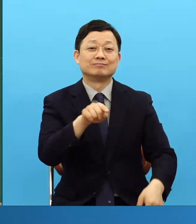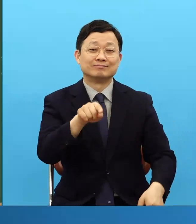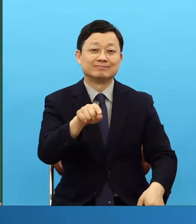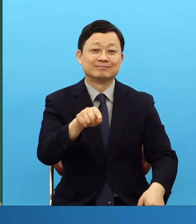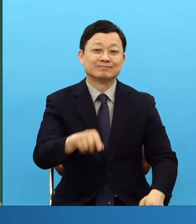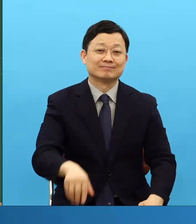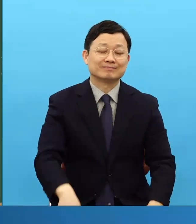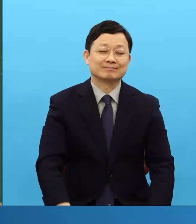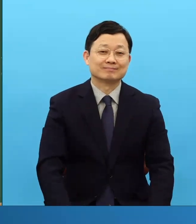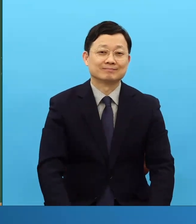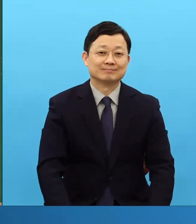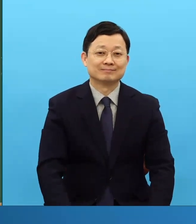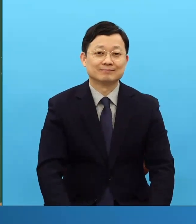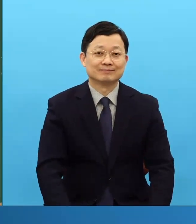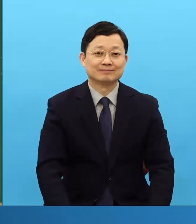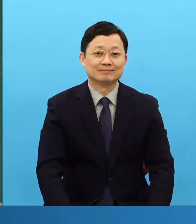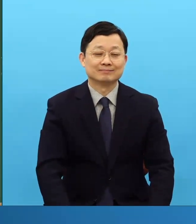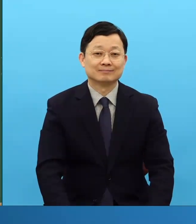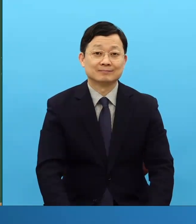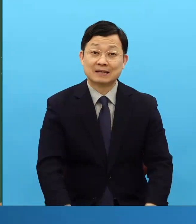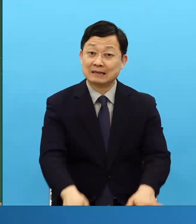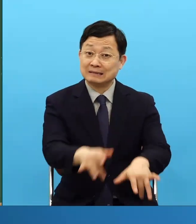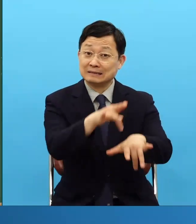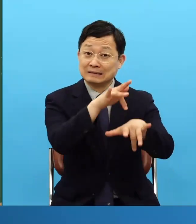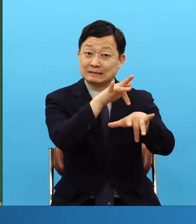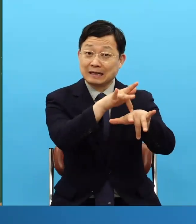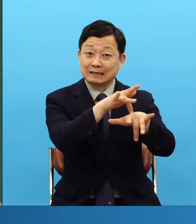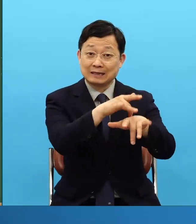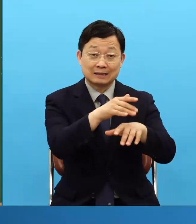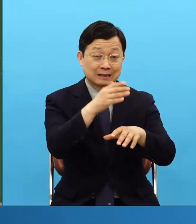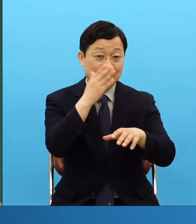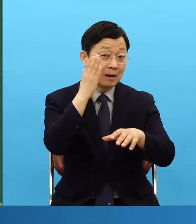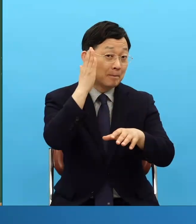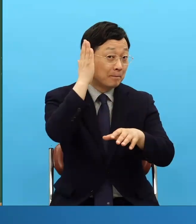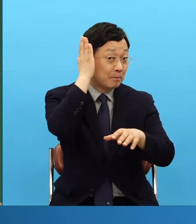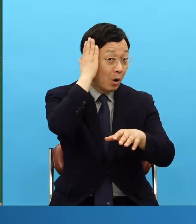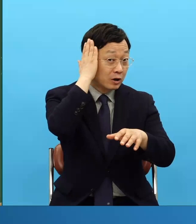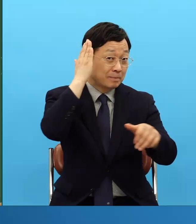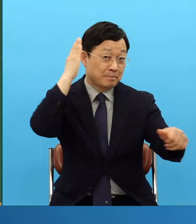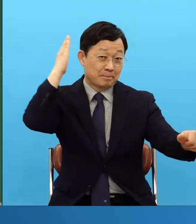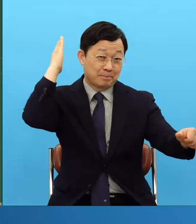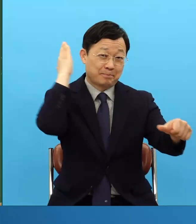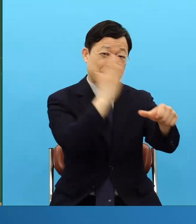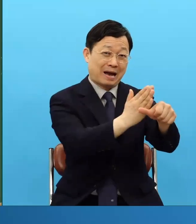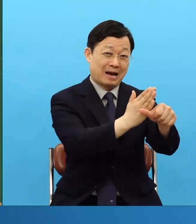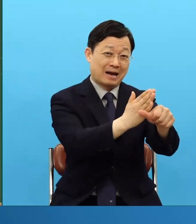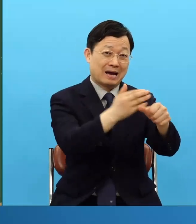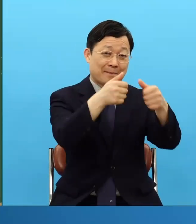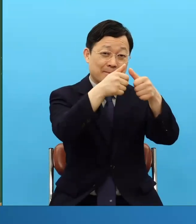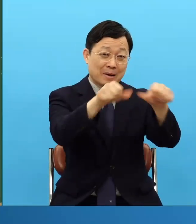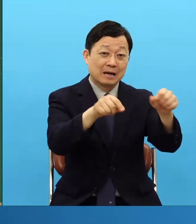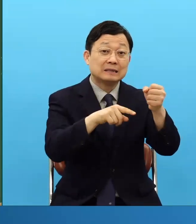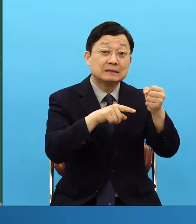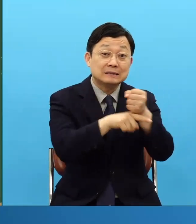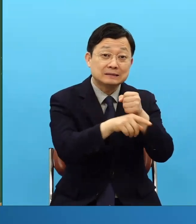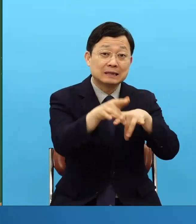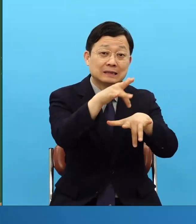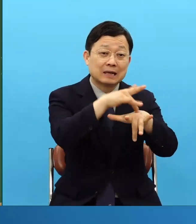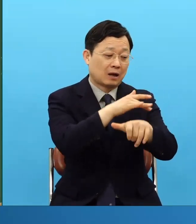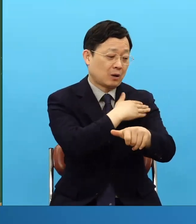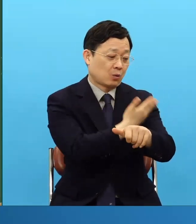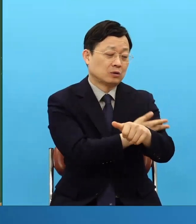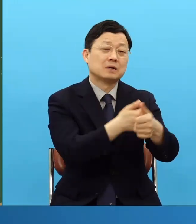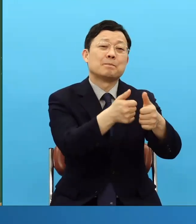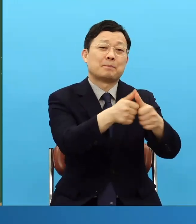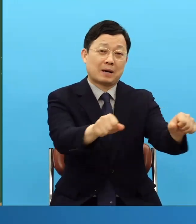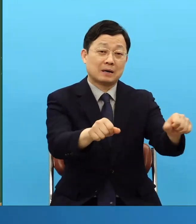us back to that. 죽는 존재 아닙니다. 머리를 깨뜨리다 권세를 꺾어버린 Satan does not die. He broke his head. He broke his authority. 거예요.